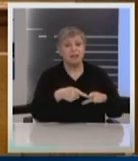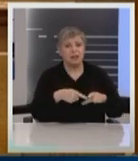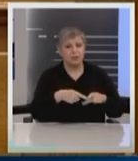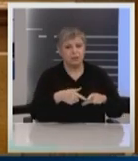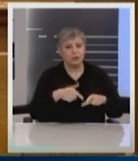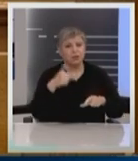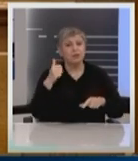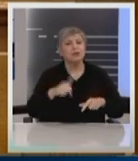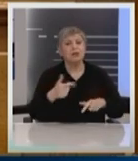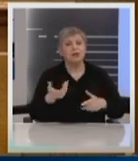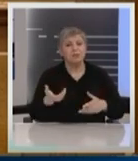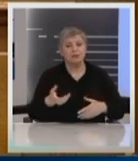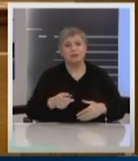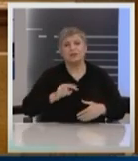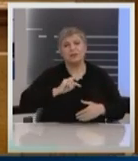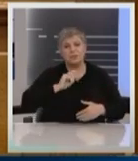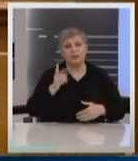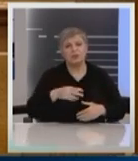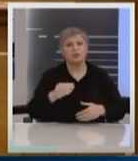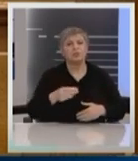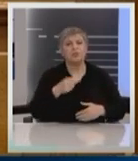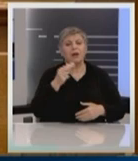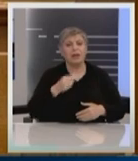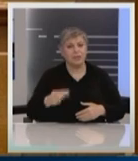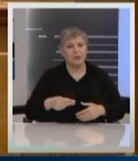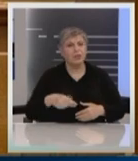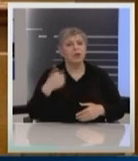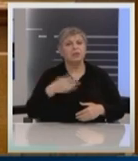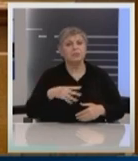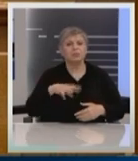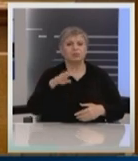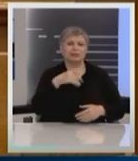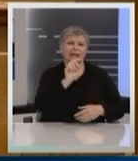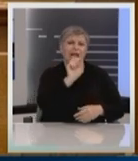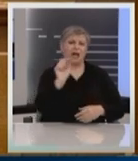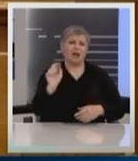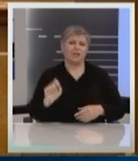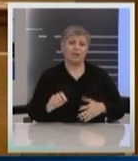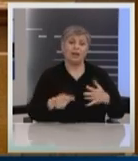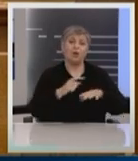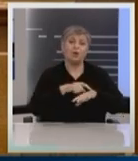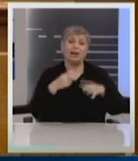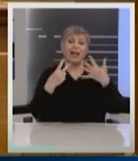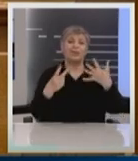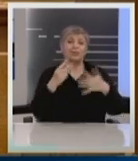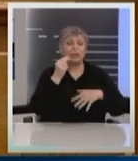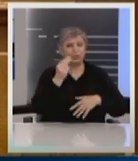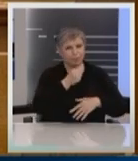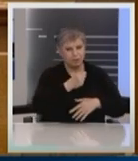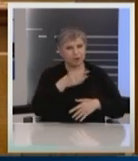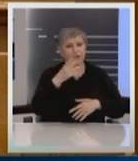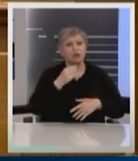Κεντρών θα δώσει την απάντηση σε πολλά πράγματα στο ξενοδοχείο Κάραβελ 7 η ώρα το απόγευμα. Επειδή τα μέσα ενημέρωσης